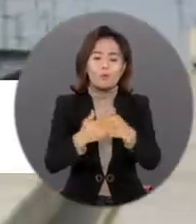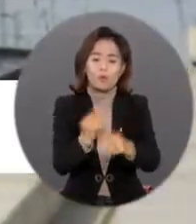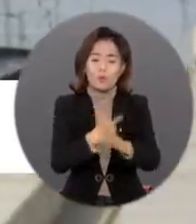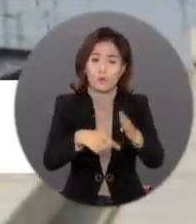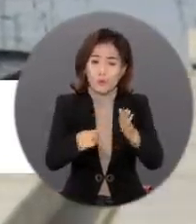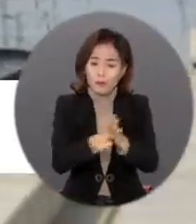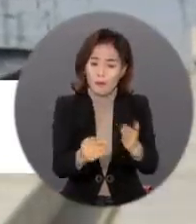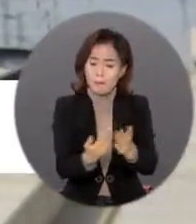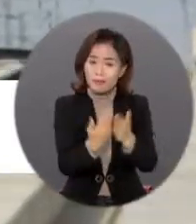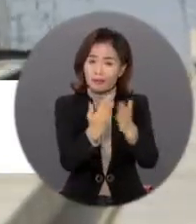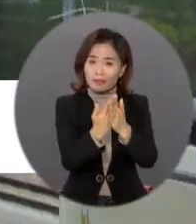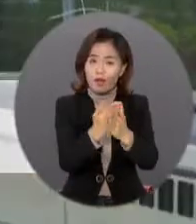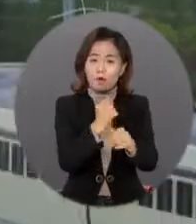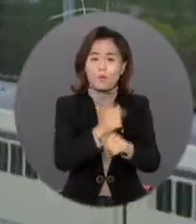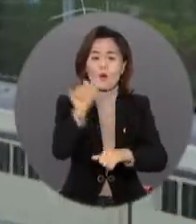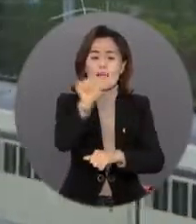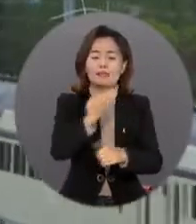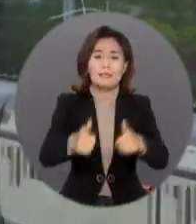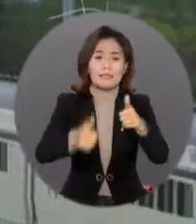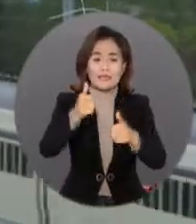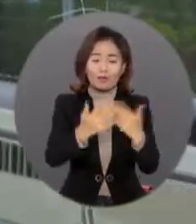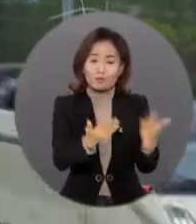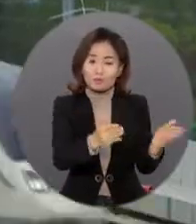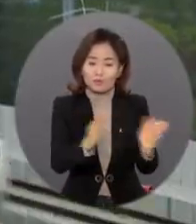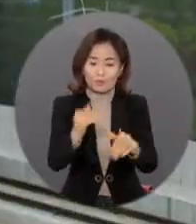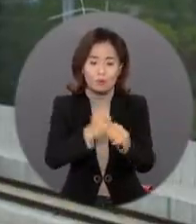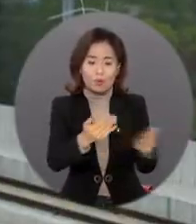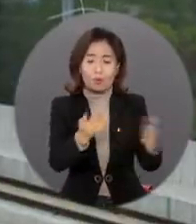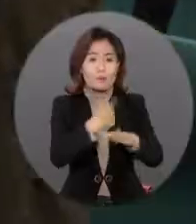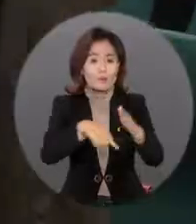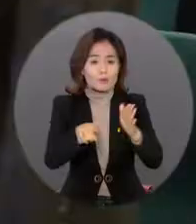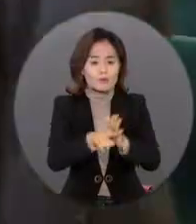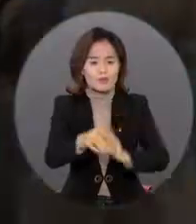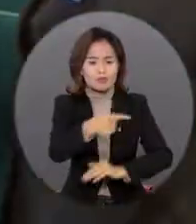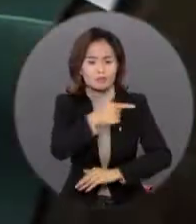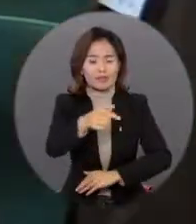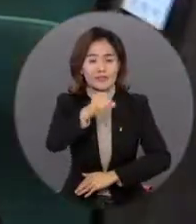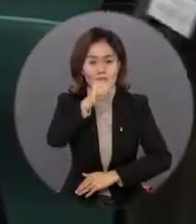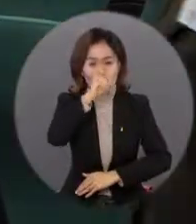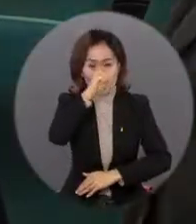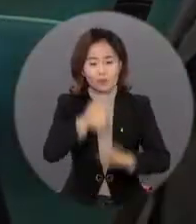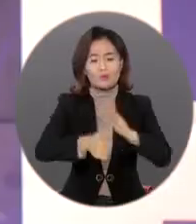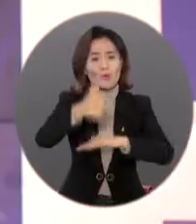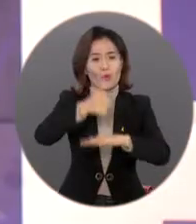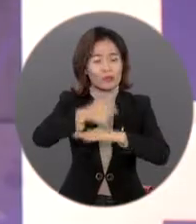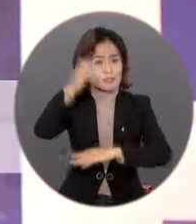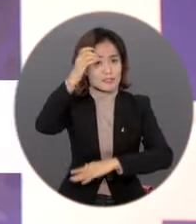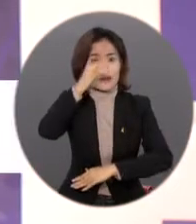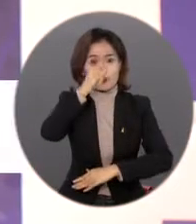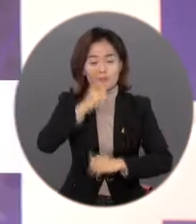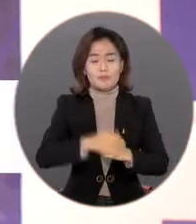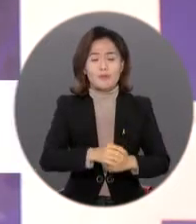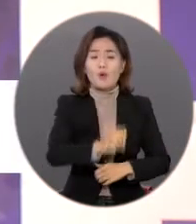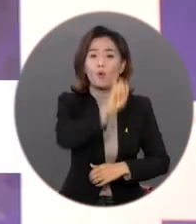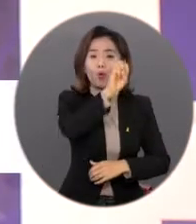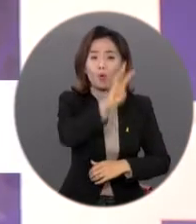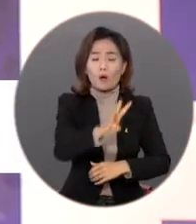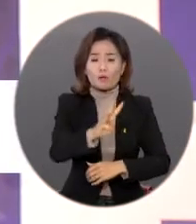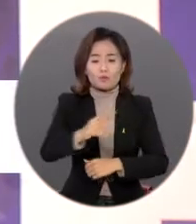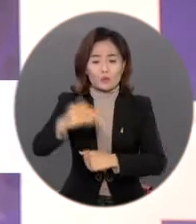기반을 마련해 아시안게임 준비와 개최를 통해 실질적인 성과를 기대하고 있습니다. 광주 대구 간의